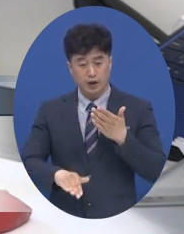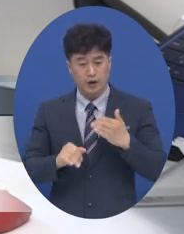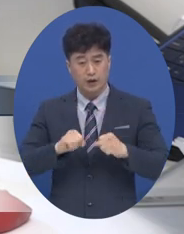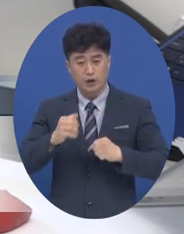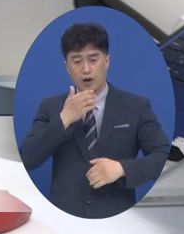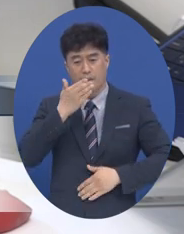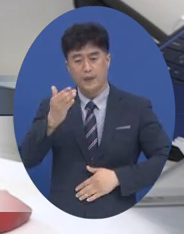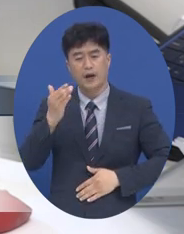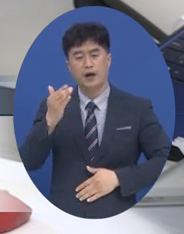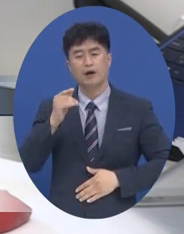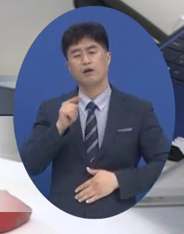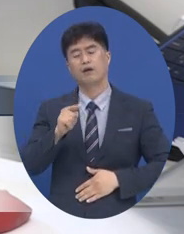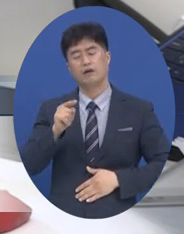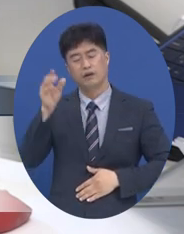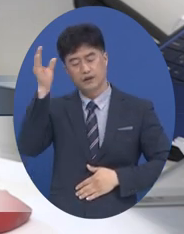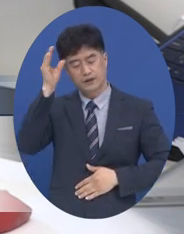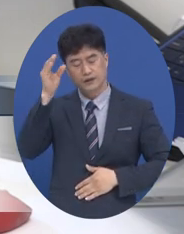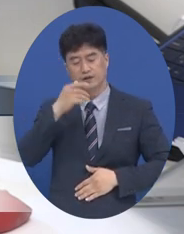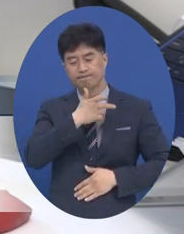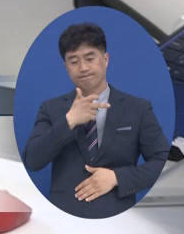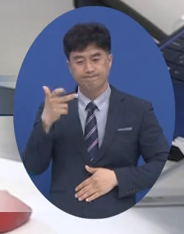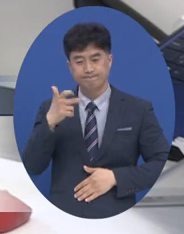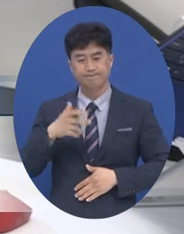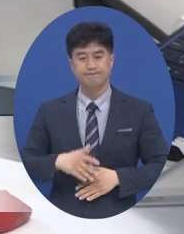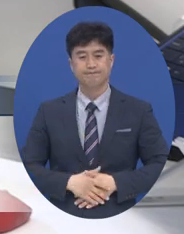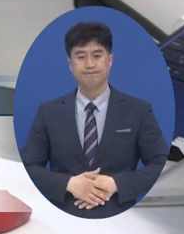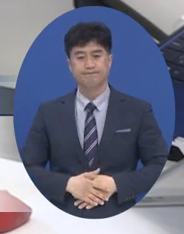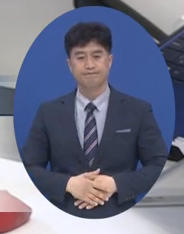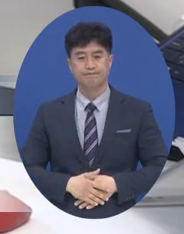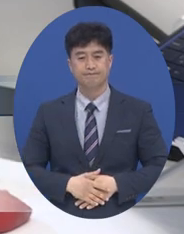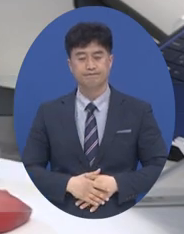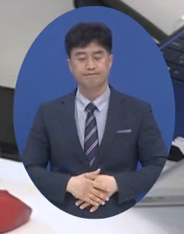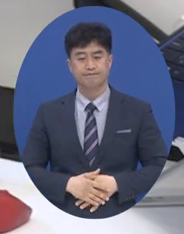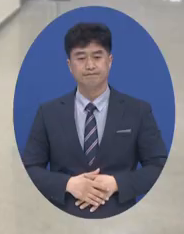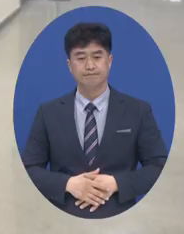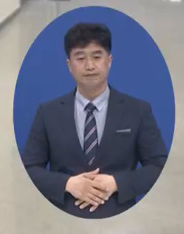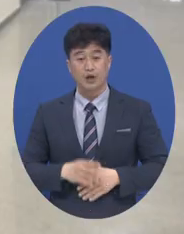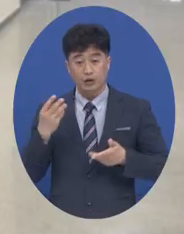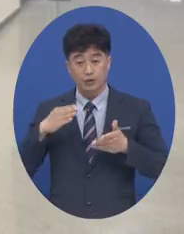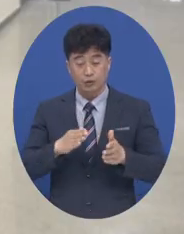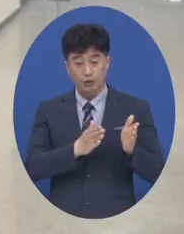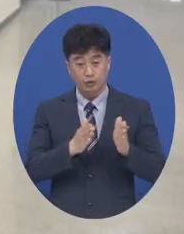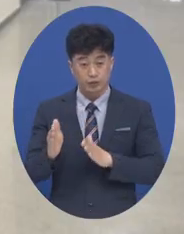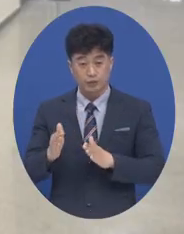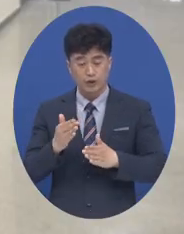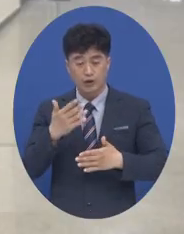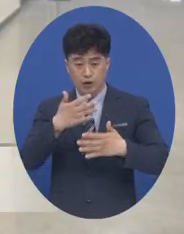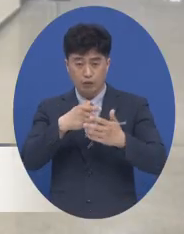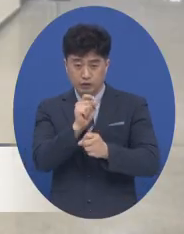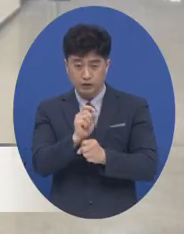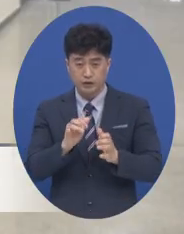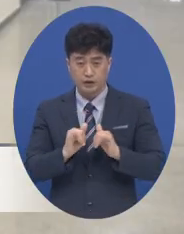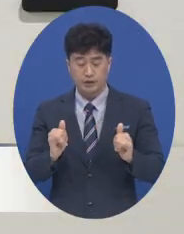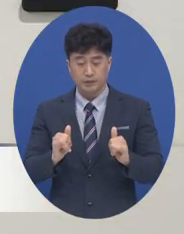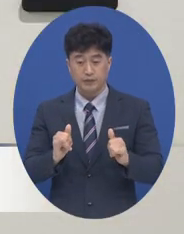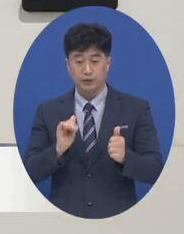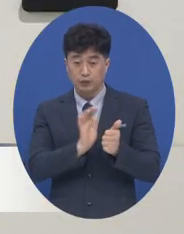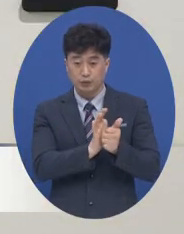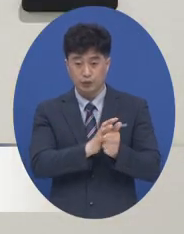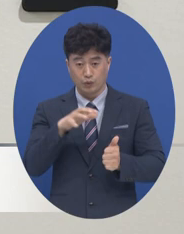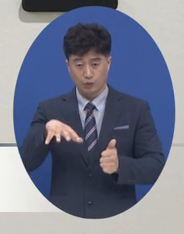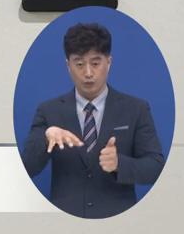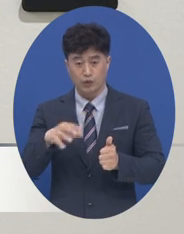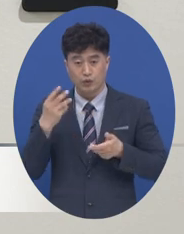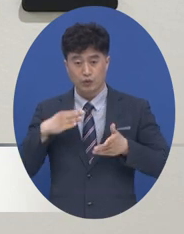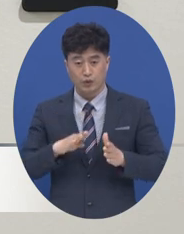확실한 어떤 정부 아래서 진행될 수 들 것 같아서 그렇담 기대가 됩니다 경기도가 마련한 영화 시나리오 작가의 창작 활동